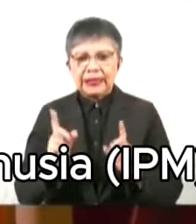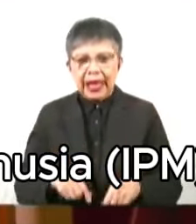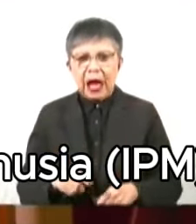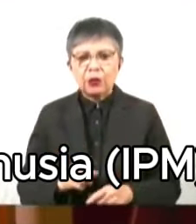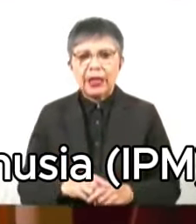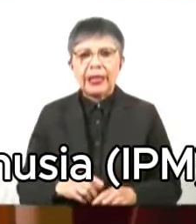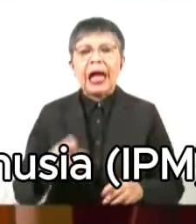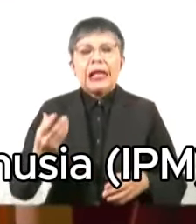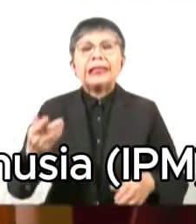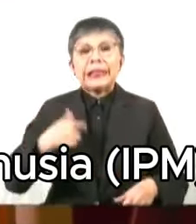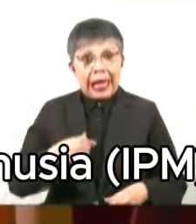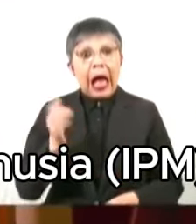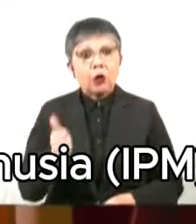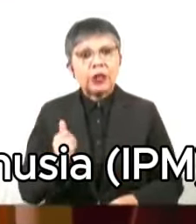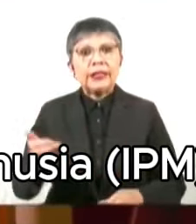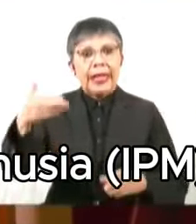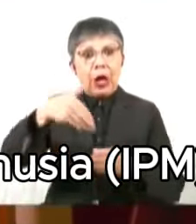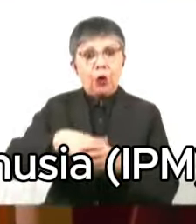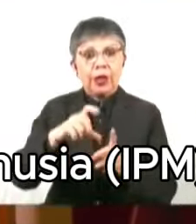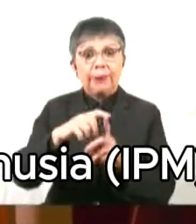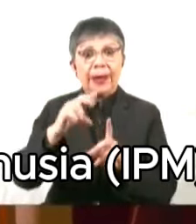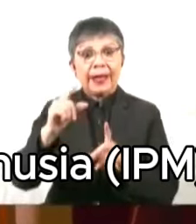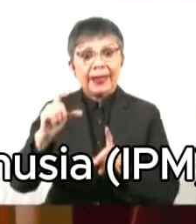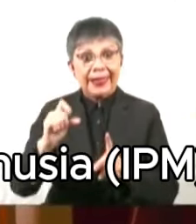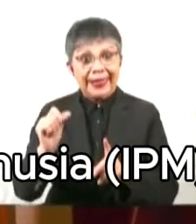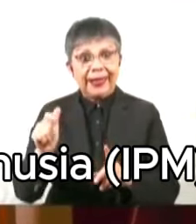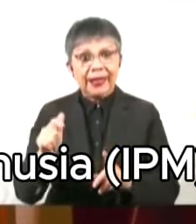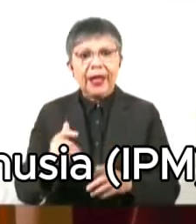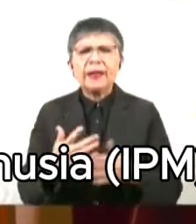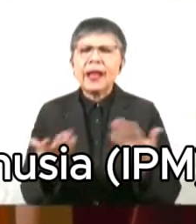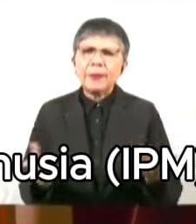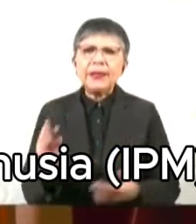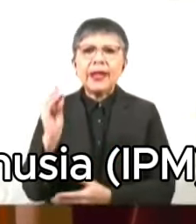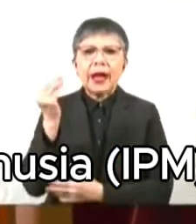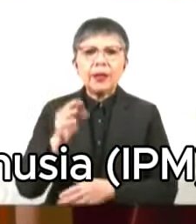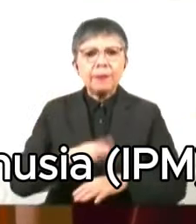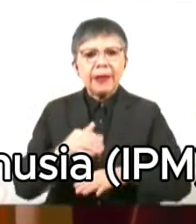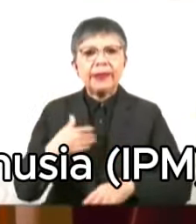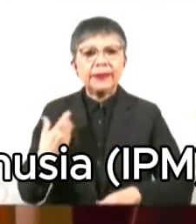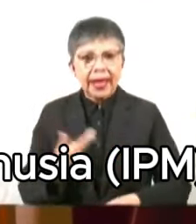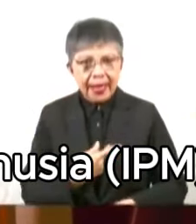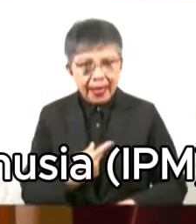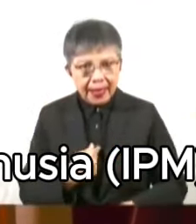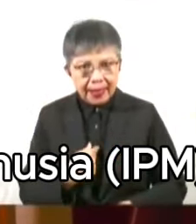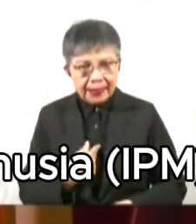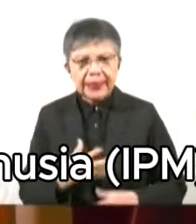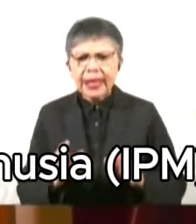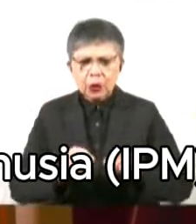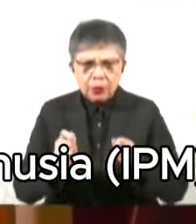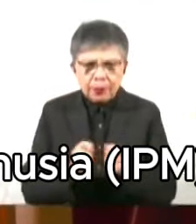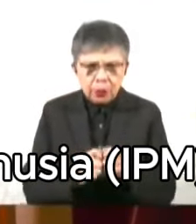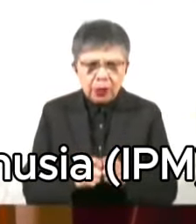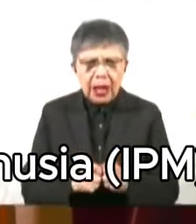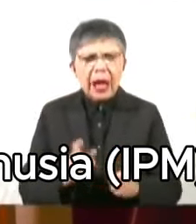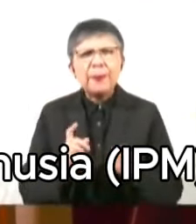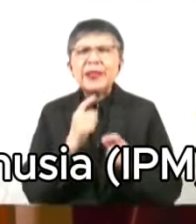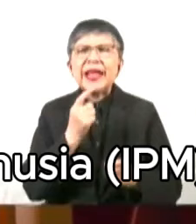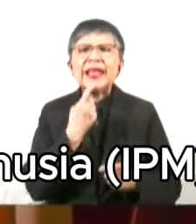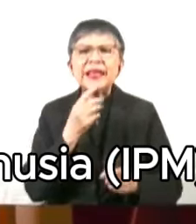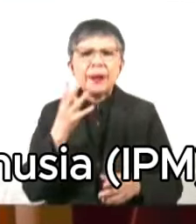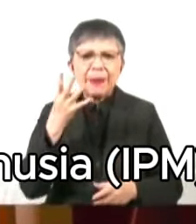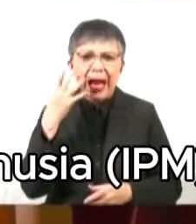DPR RI Kang tapi karena ini Jakarta memanggil saya saya harus benahi kalau bicara pengalaman